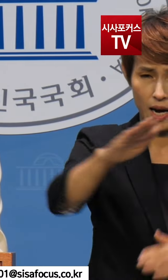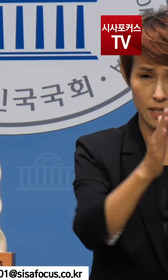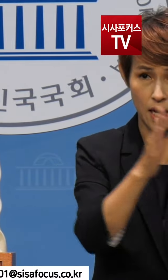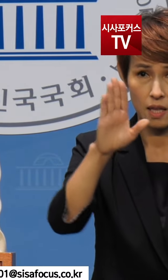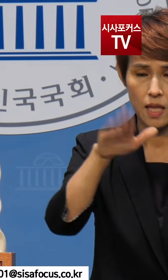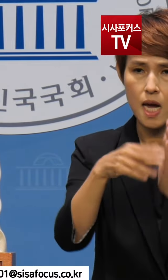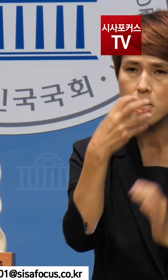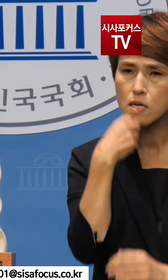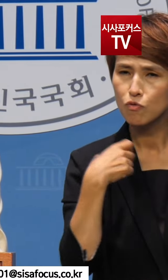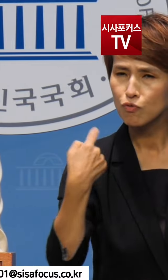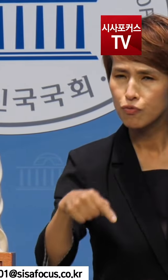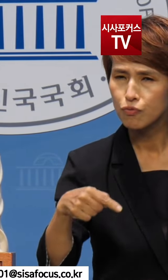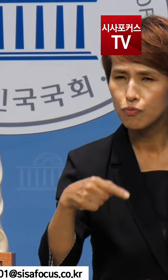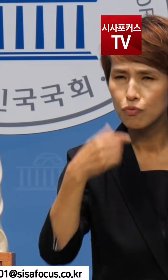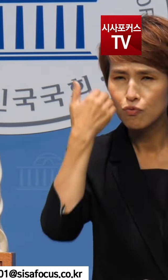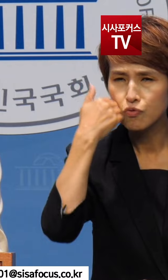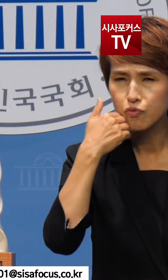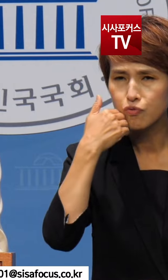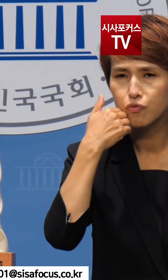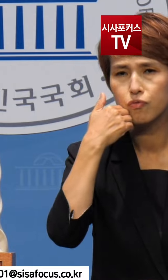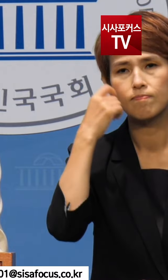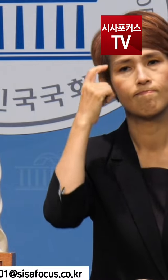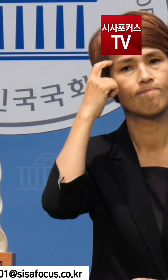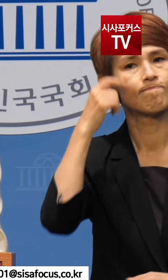이익을 얻는가를 생각해 볼 필요가 있습니다.